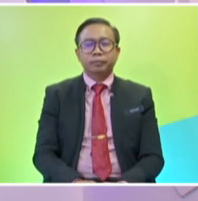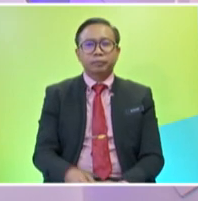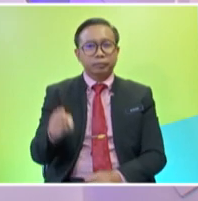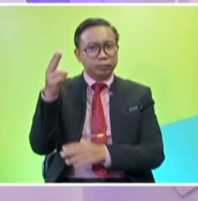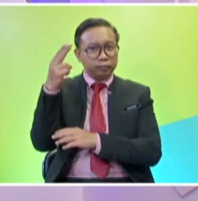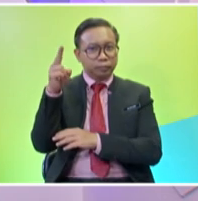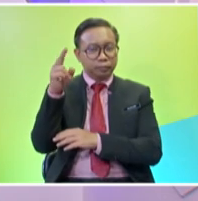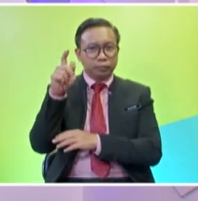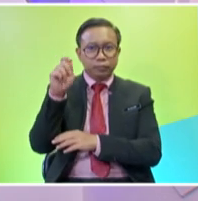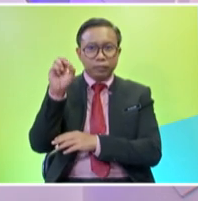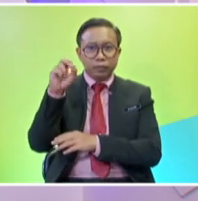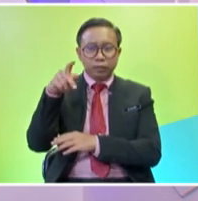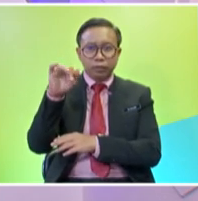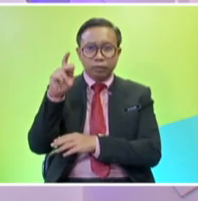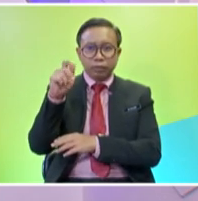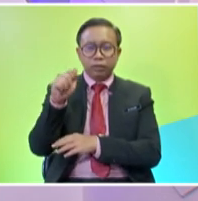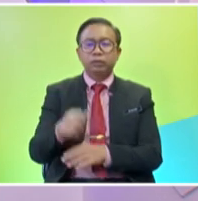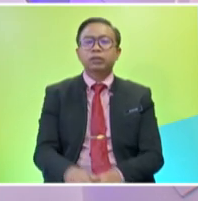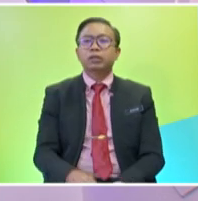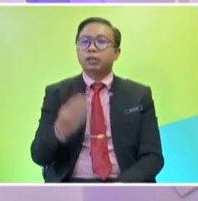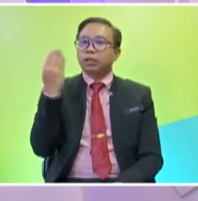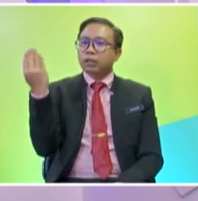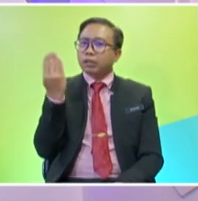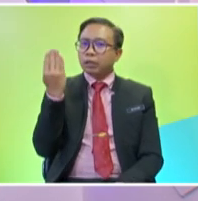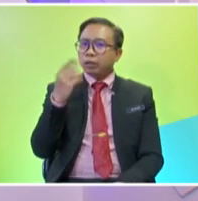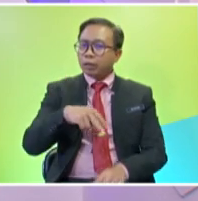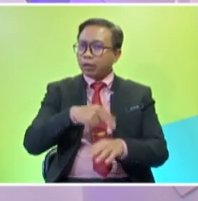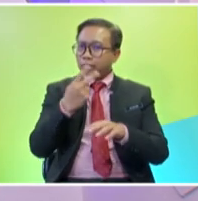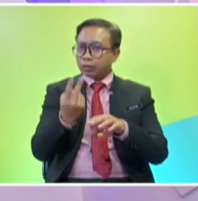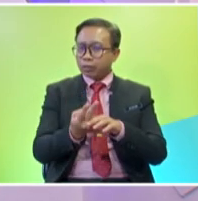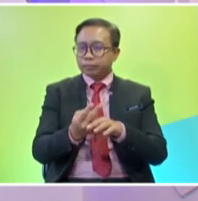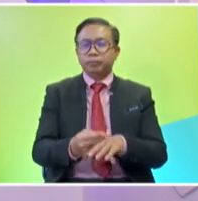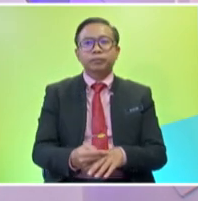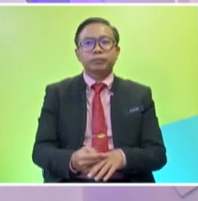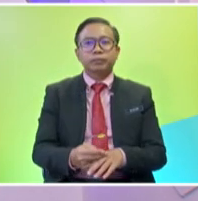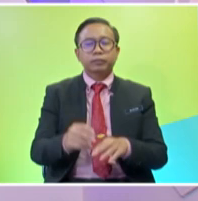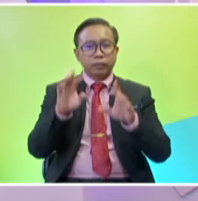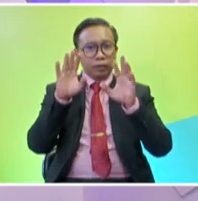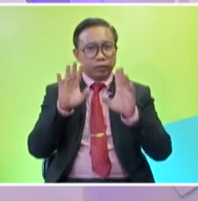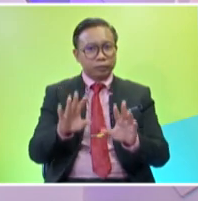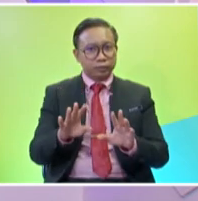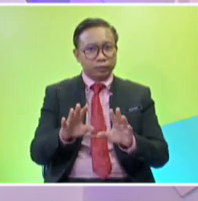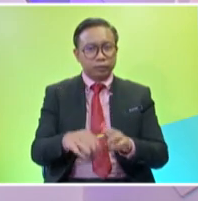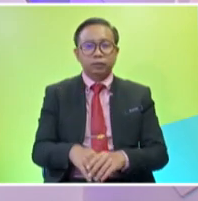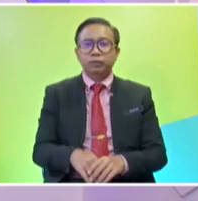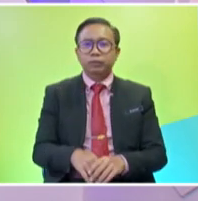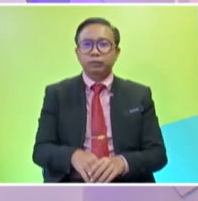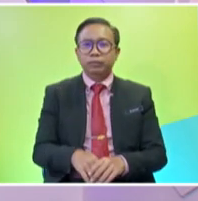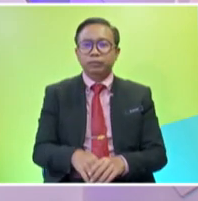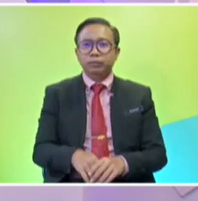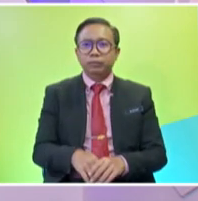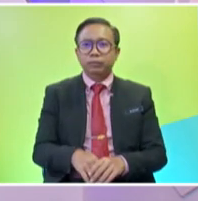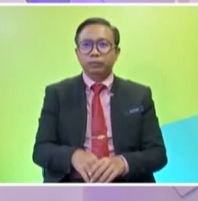hujan Tropical atau hujan musuh Tropika biasanya akan turun hujan lah tapi di kawasan-kawasan contohnya hutan daun lurus sederhana